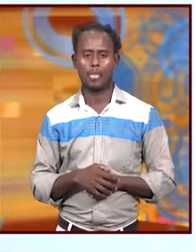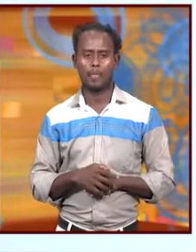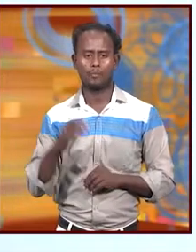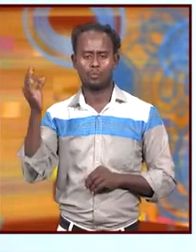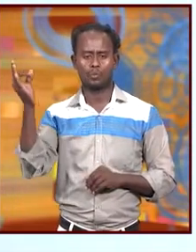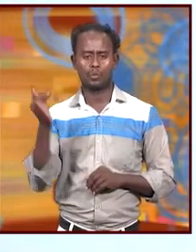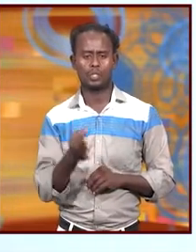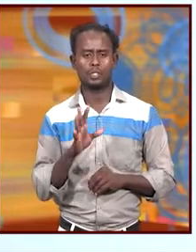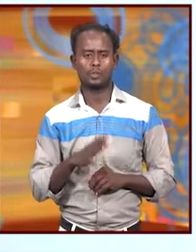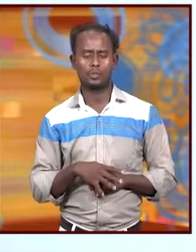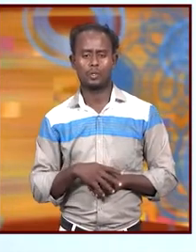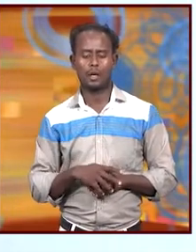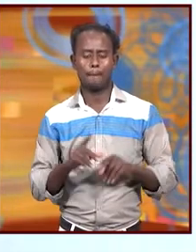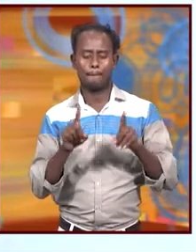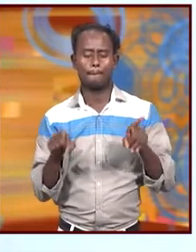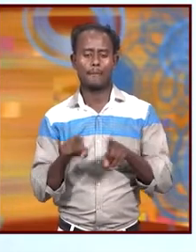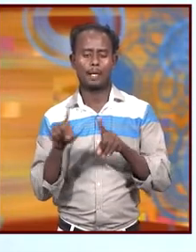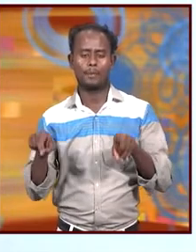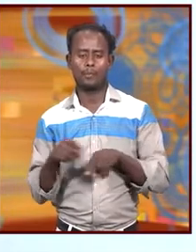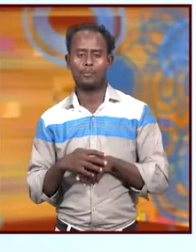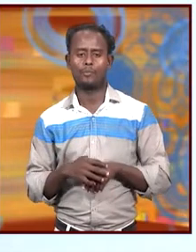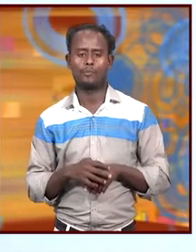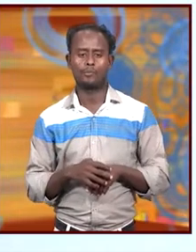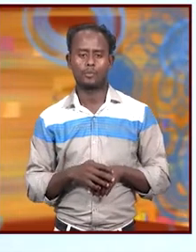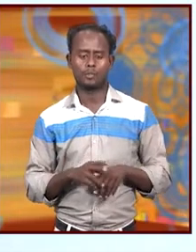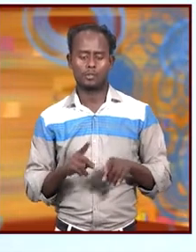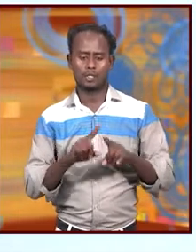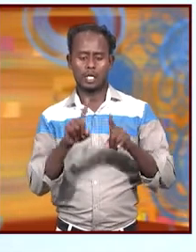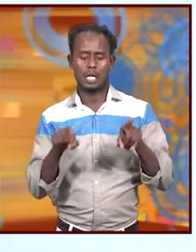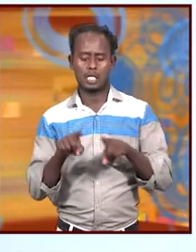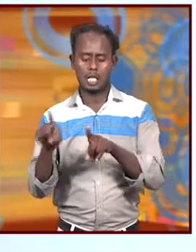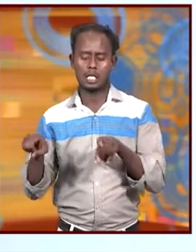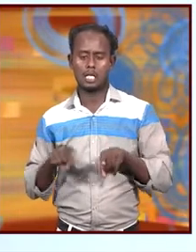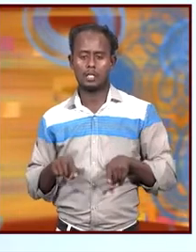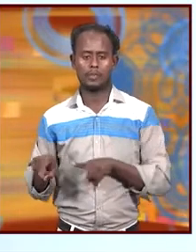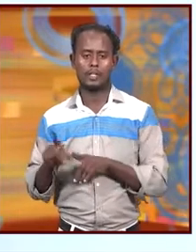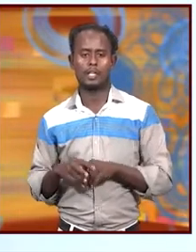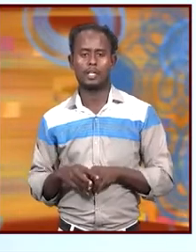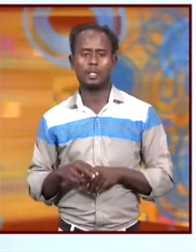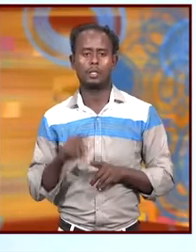புதிய சதுரத்தின் பரப்பளவானது அசல் சதுரத்தின் பரப்பளவை விட